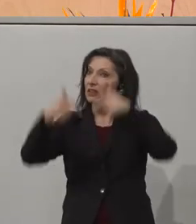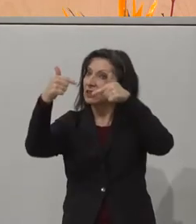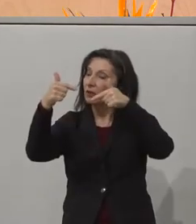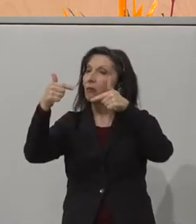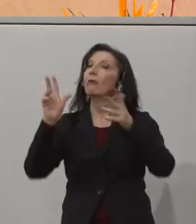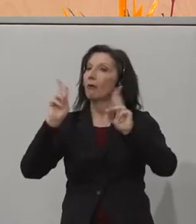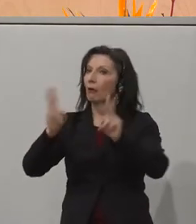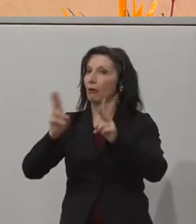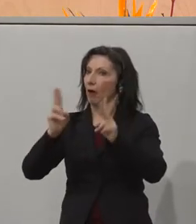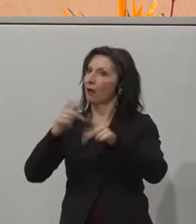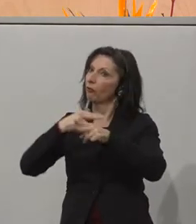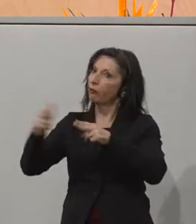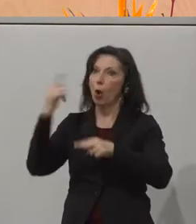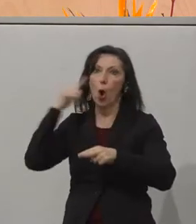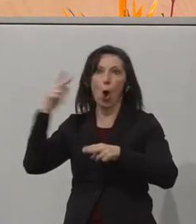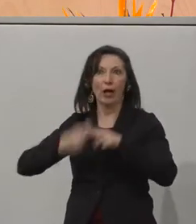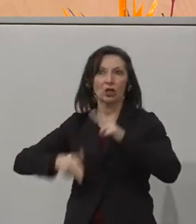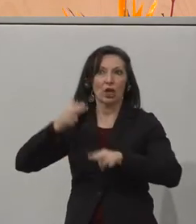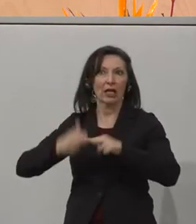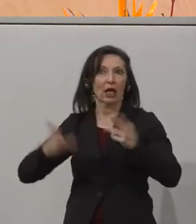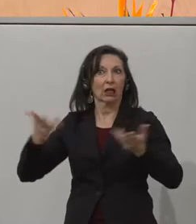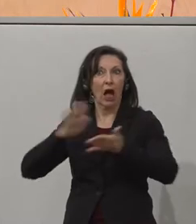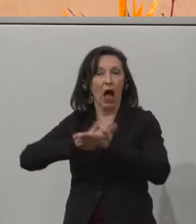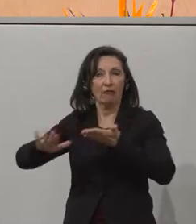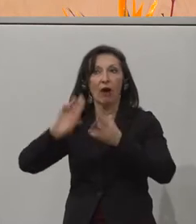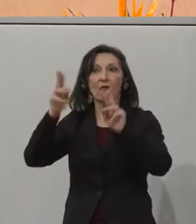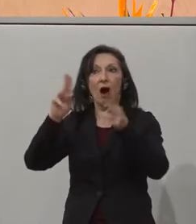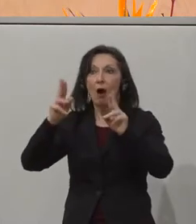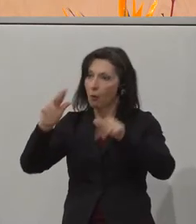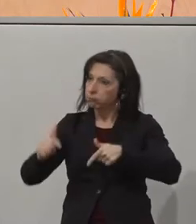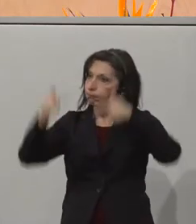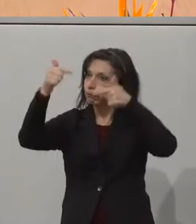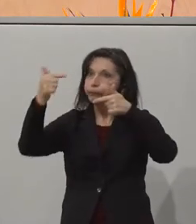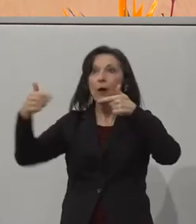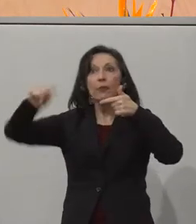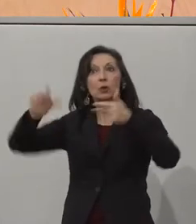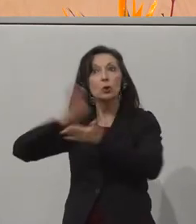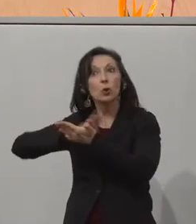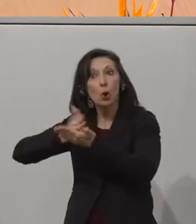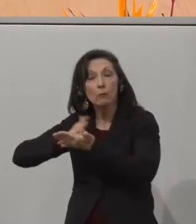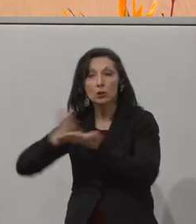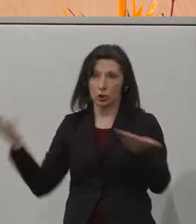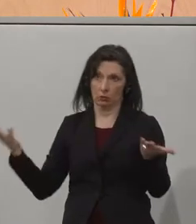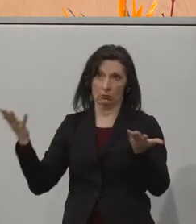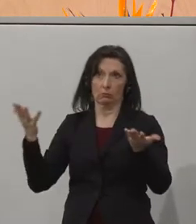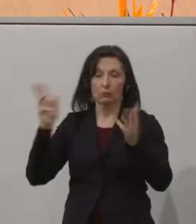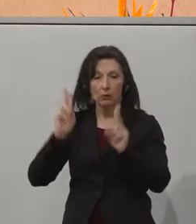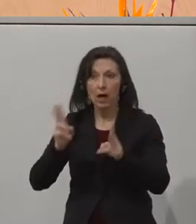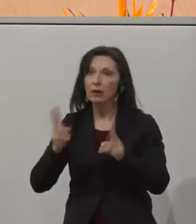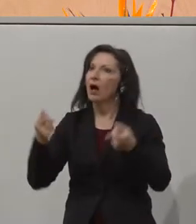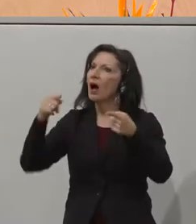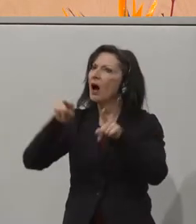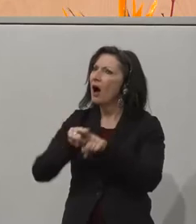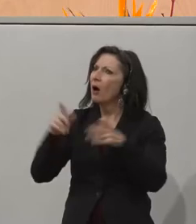weil die Gebärdensprache mit Videoanrufen möglich ist. Und der Trend weg von Spezialhilfsmitteln zu lediglich